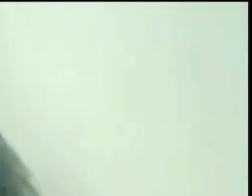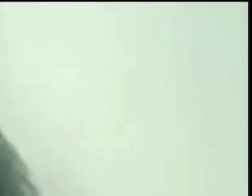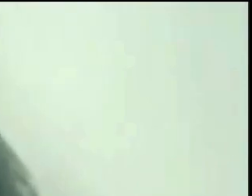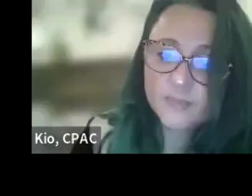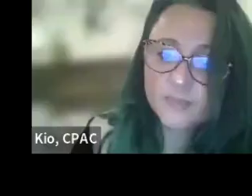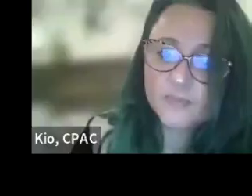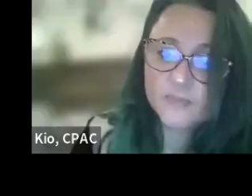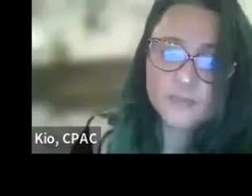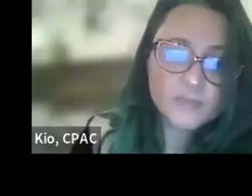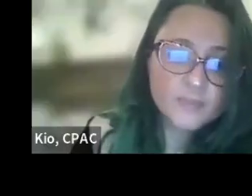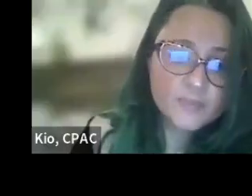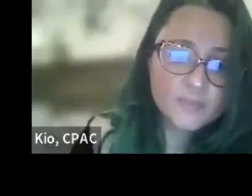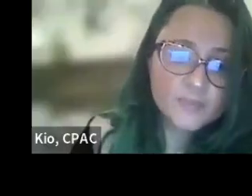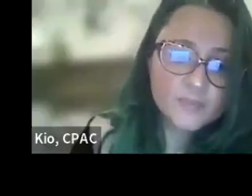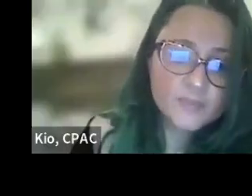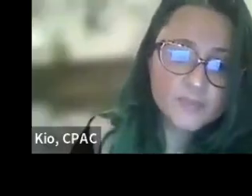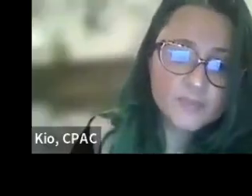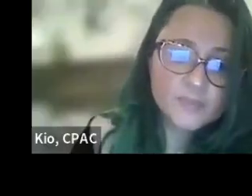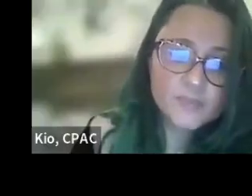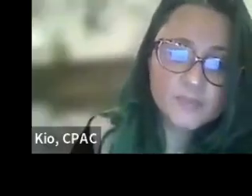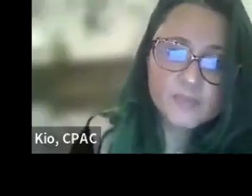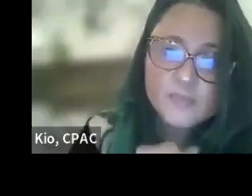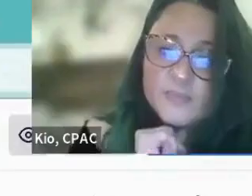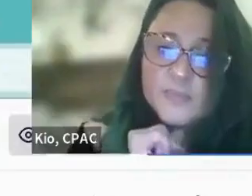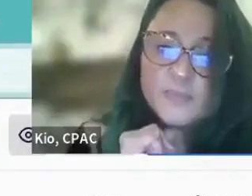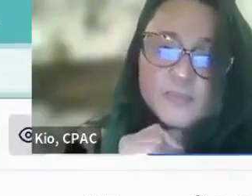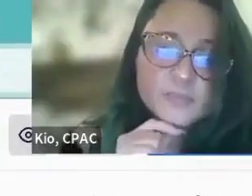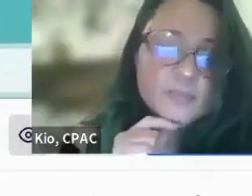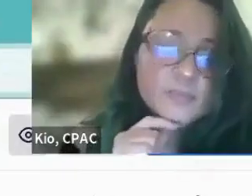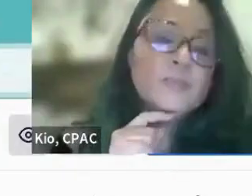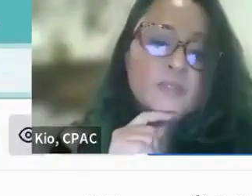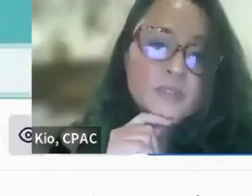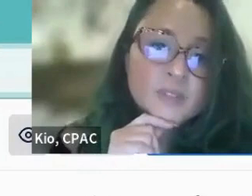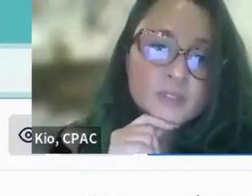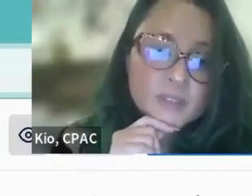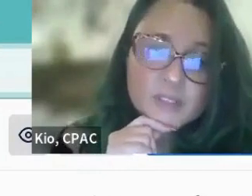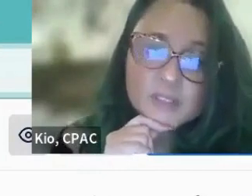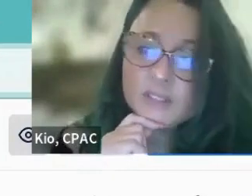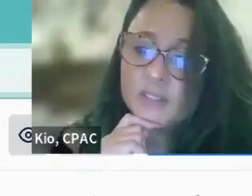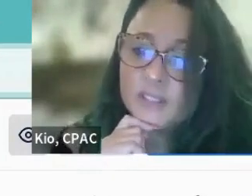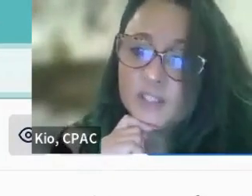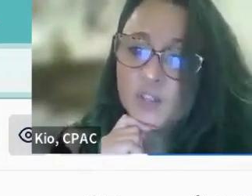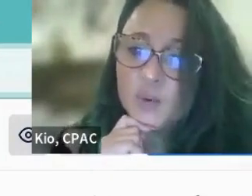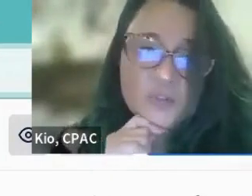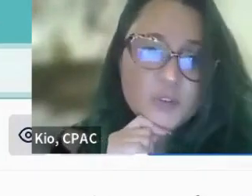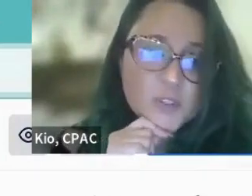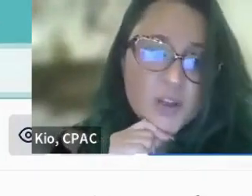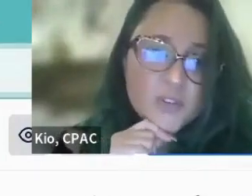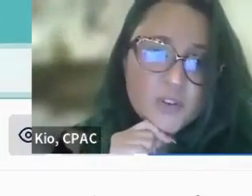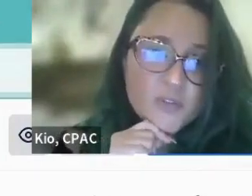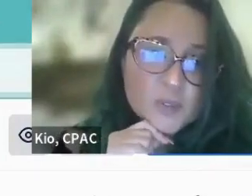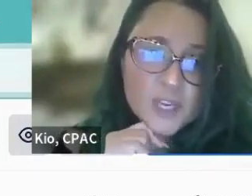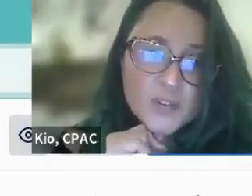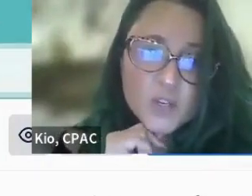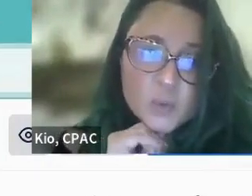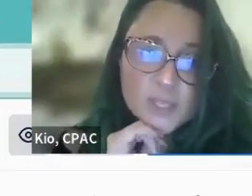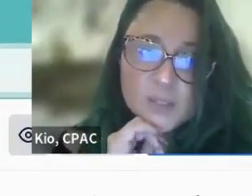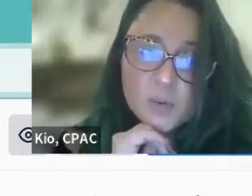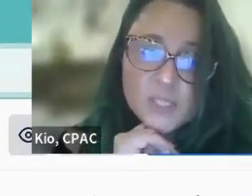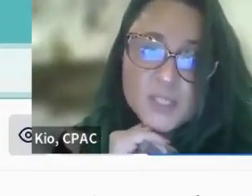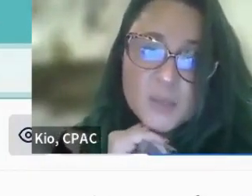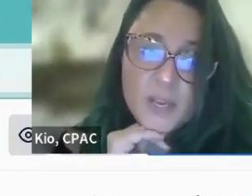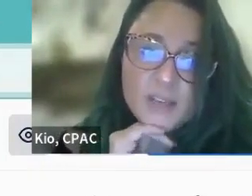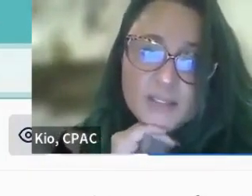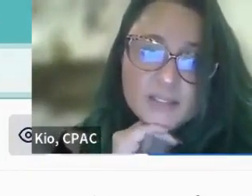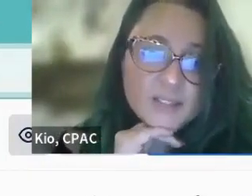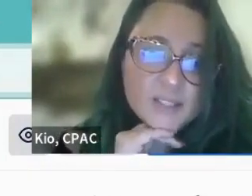学习，更帮助家庭更好的学习教育。你们可以告诉我，我们要怎么样可以做得更好？然后我们现在